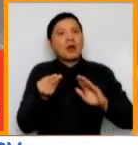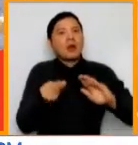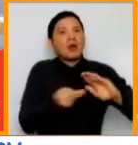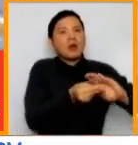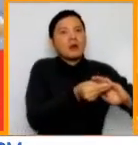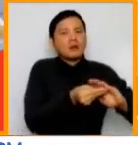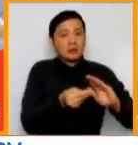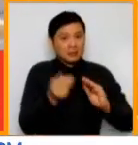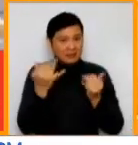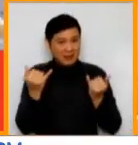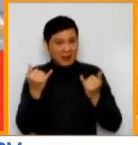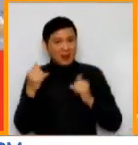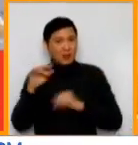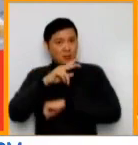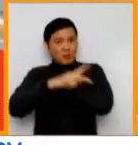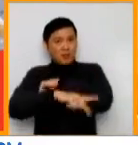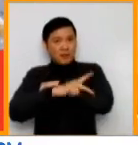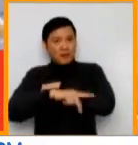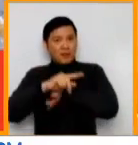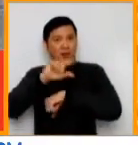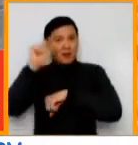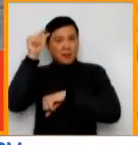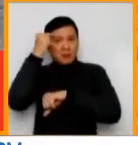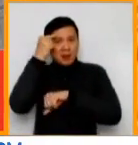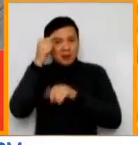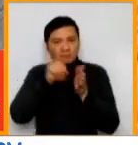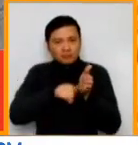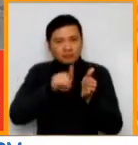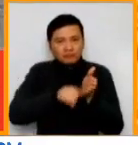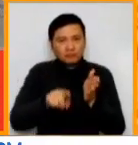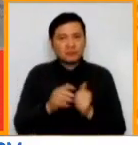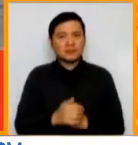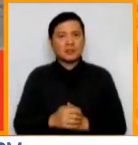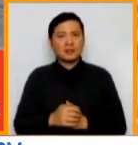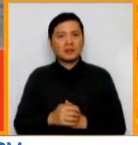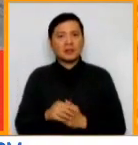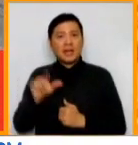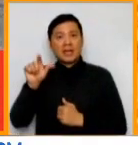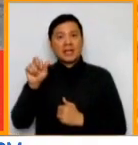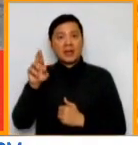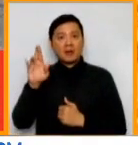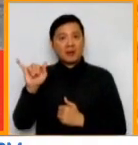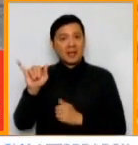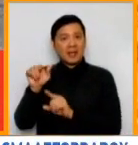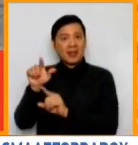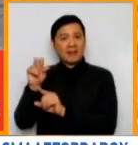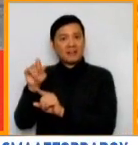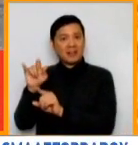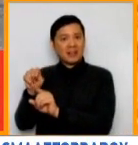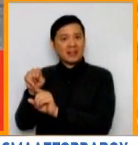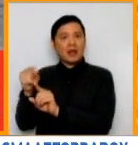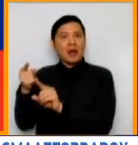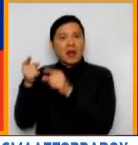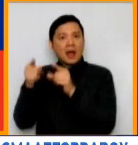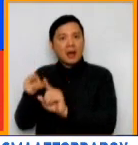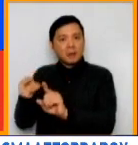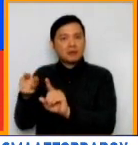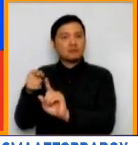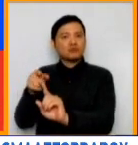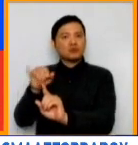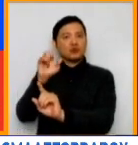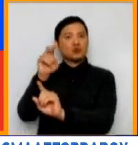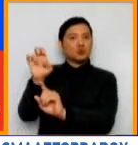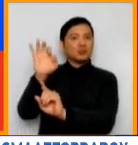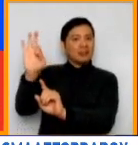government. Ayon kay Vice Governor Gary Lavin, nangyari ang insidente sa Northern Samar Provincial Hospital noong June 9. Nilabas